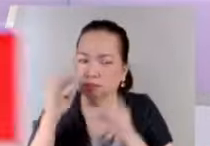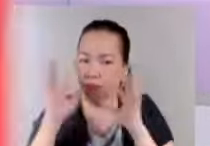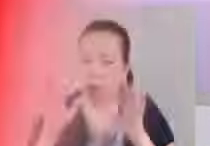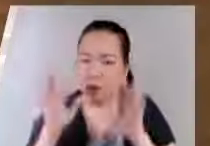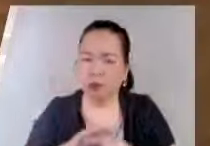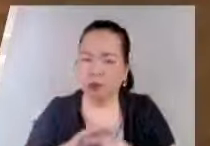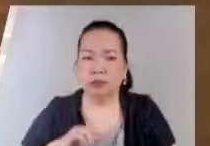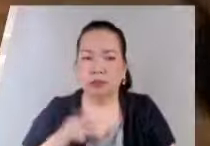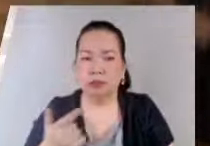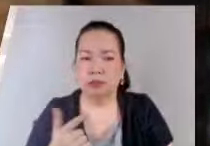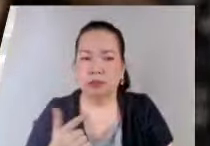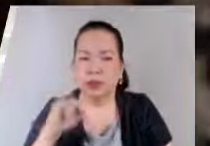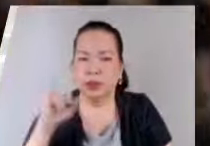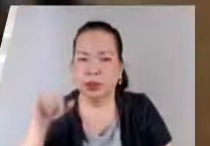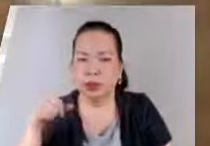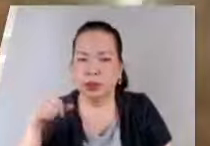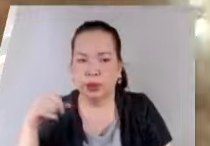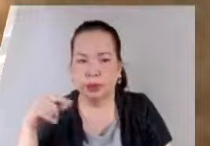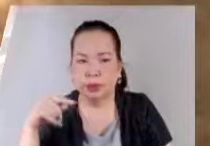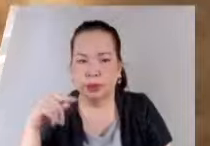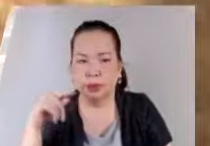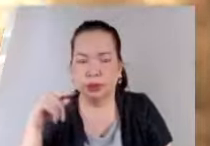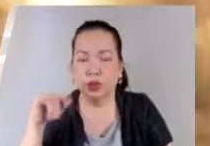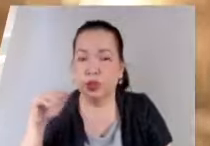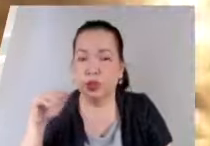ni Jamie Santos. Jamie?